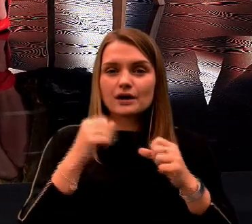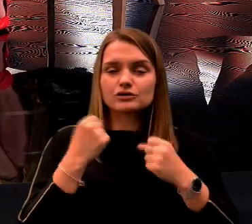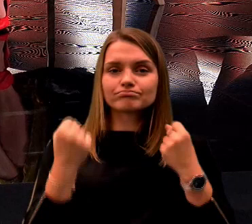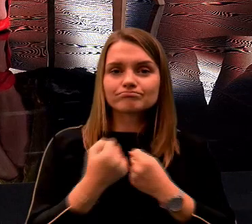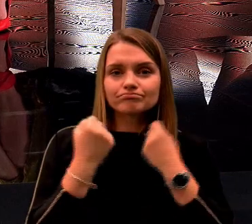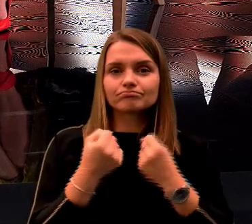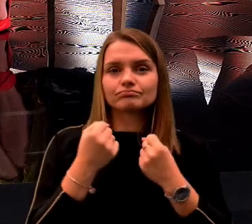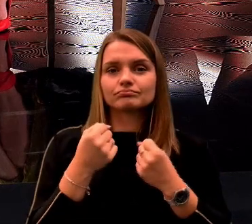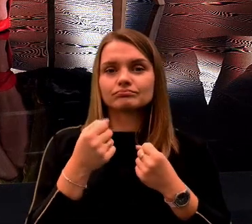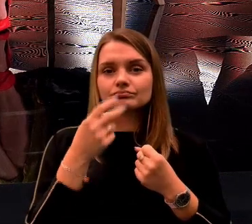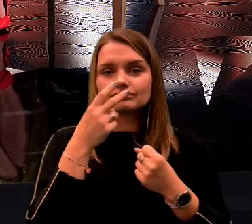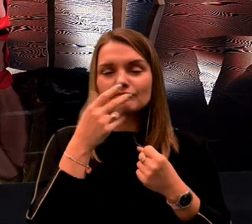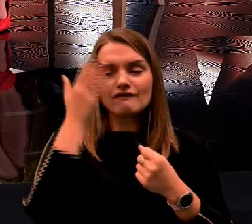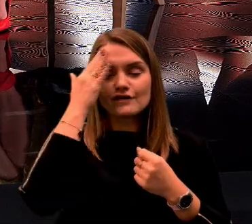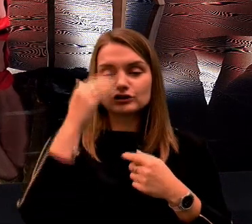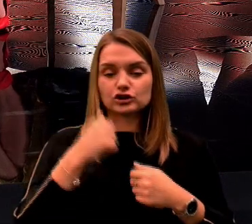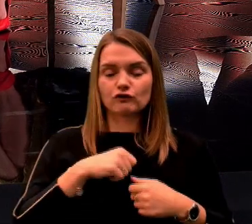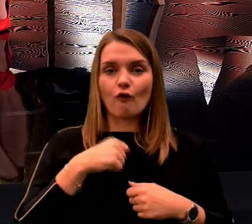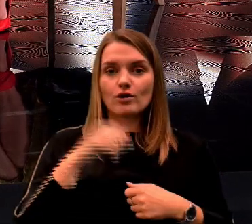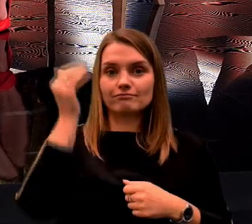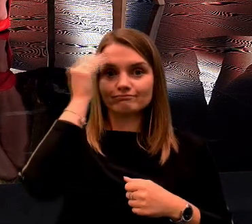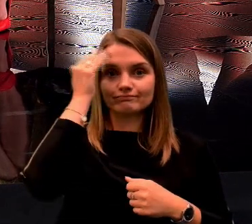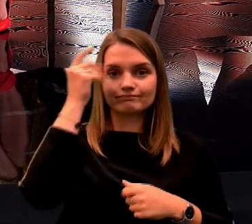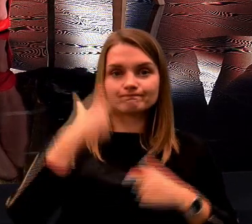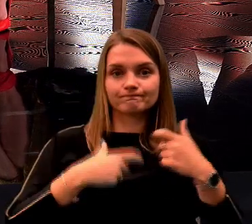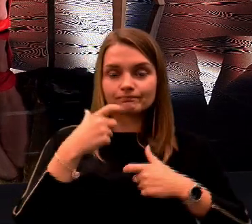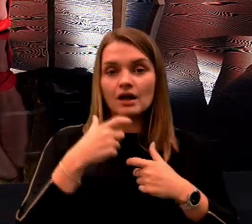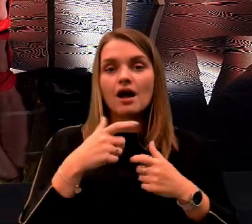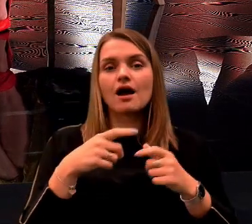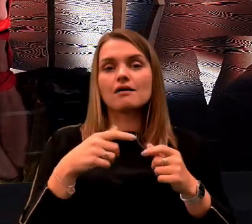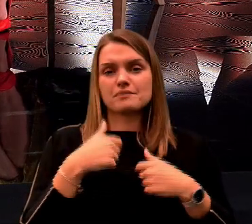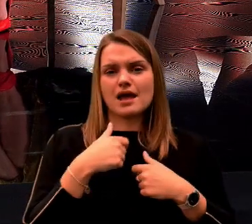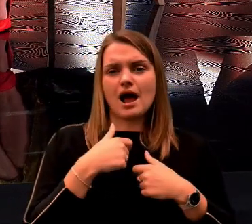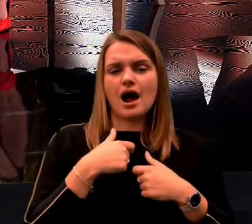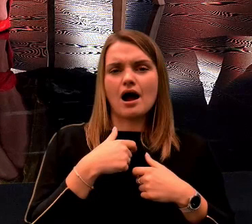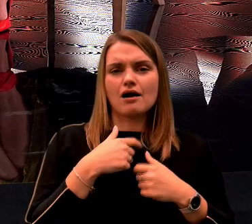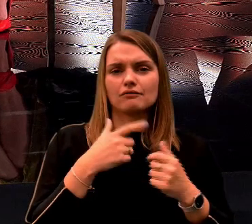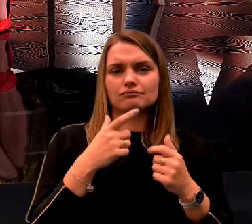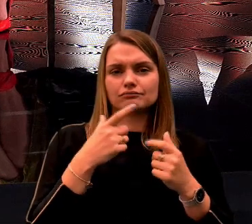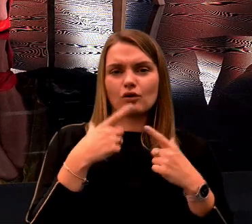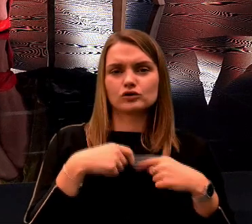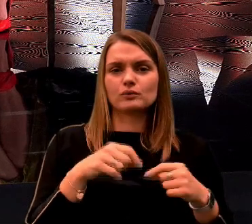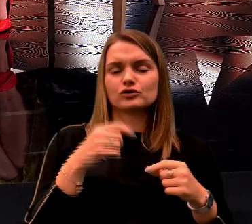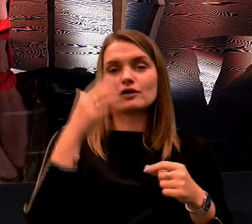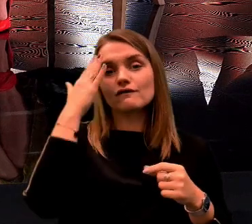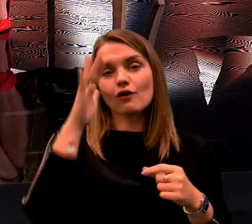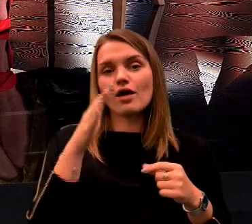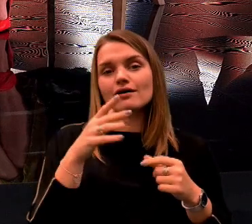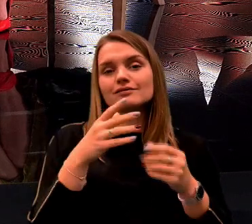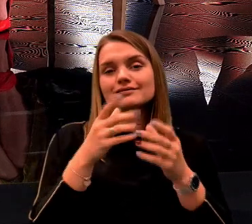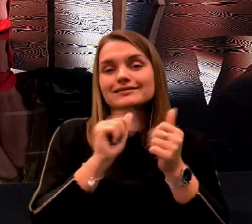opowiedzieć o swoich atutach i na tym po prostu zyskać. Ja absolutnie jestem fanem, chcecie zmiany. No zajmuję się zmianą, że tak powiem, od wielu